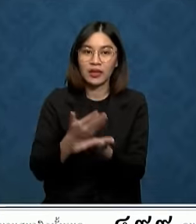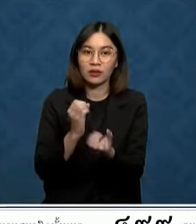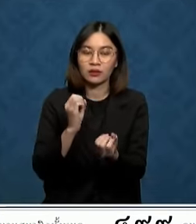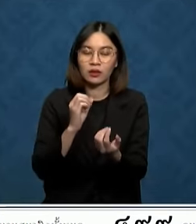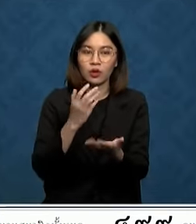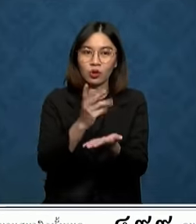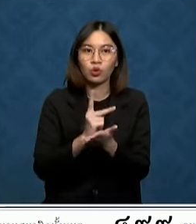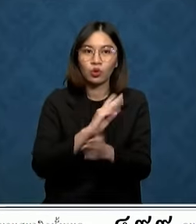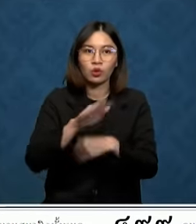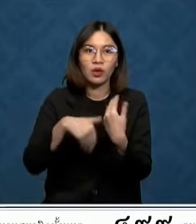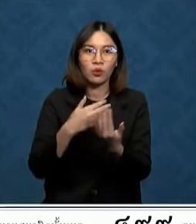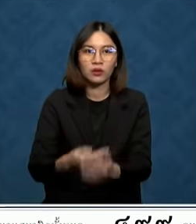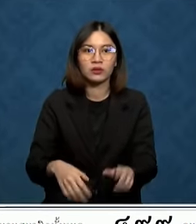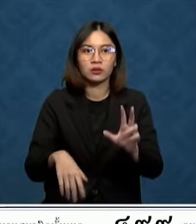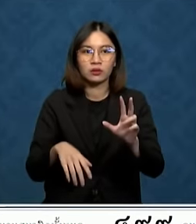ดุล 693,695